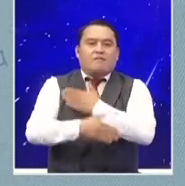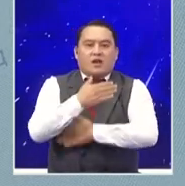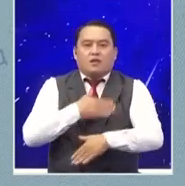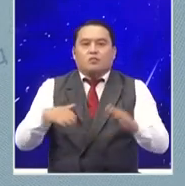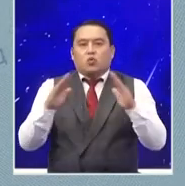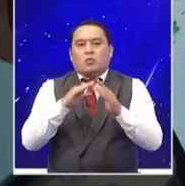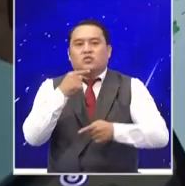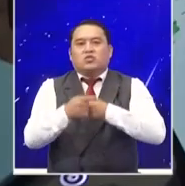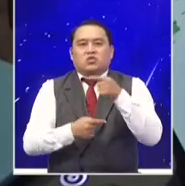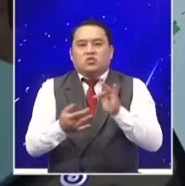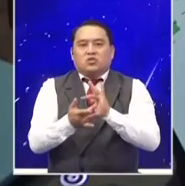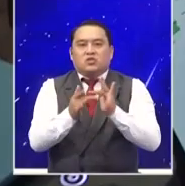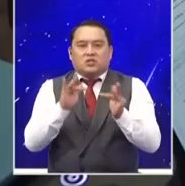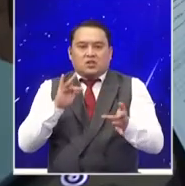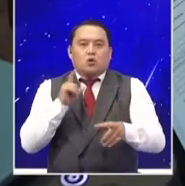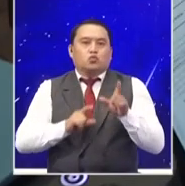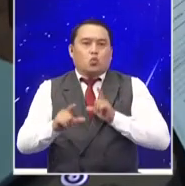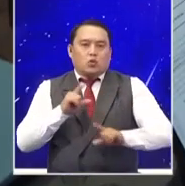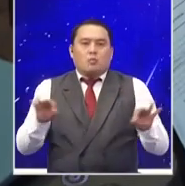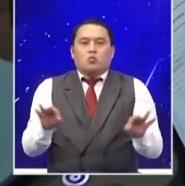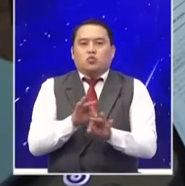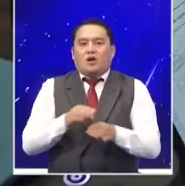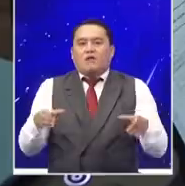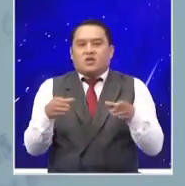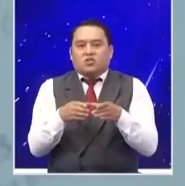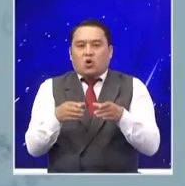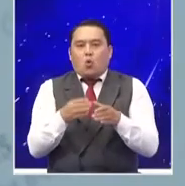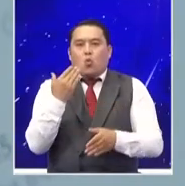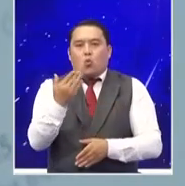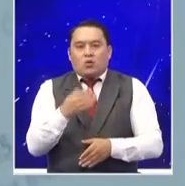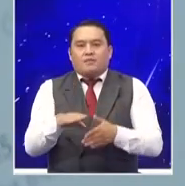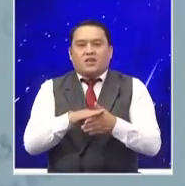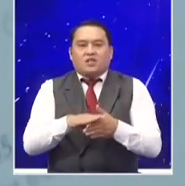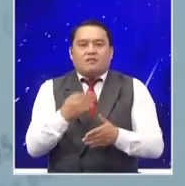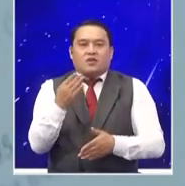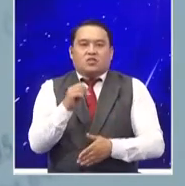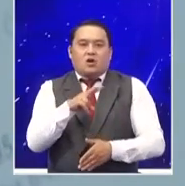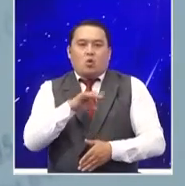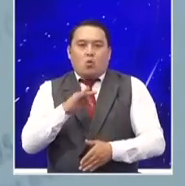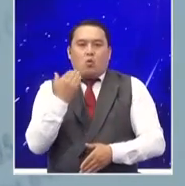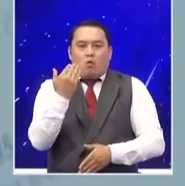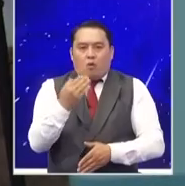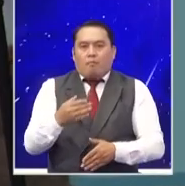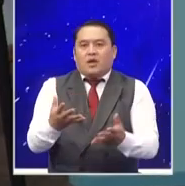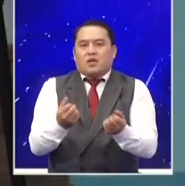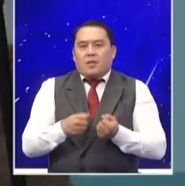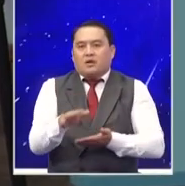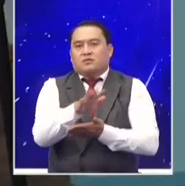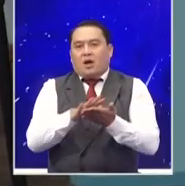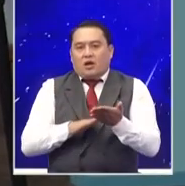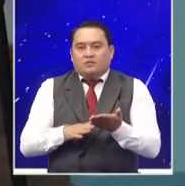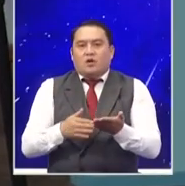возможностями через социальные сети». Студенты музыкального факультета ЖТСУского государственного университета имени Ильяса Жансугурова